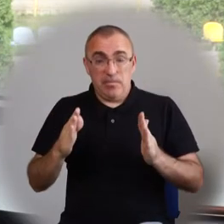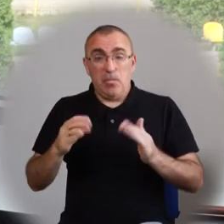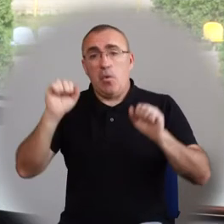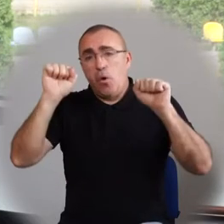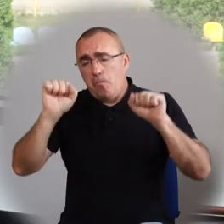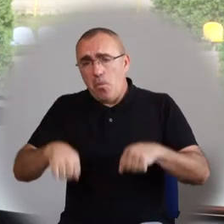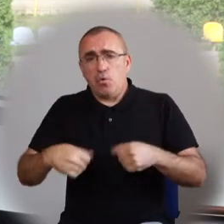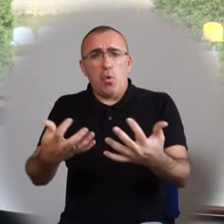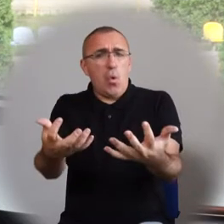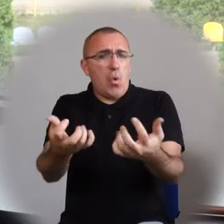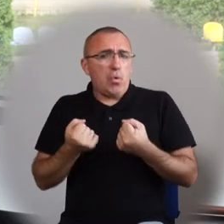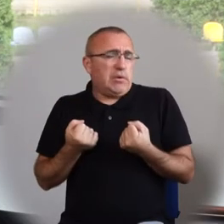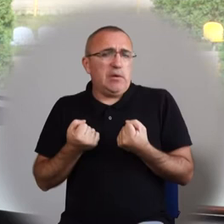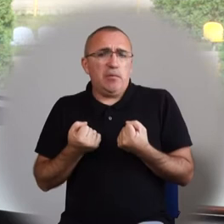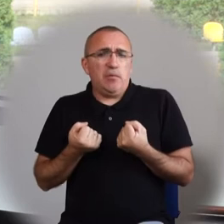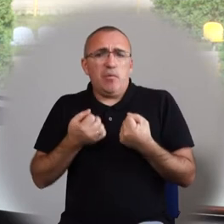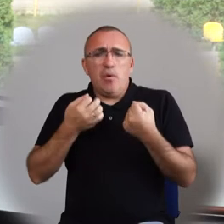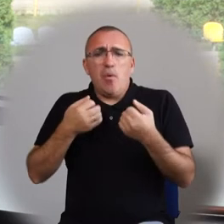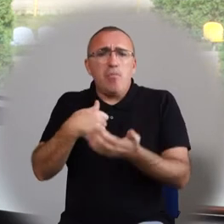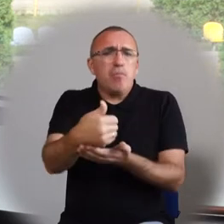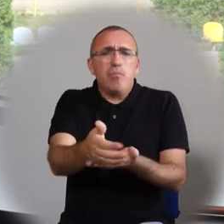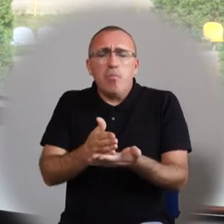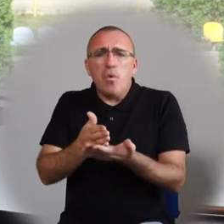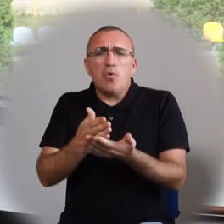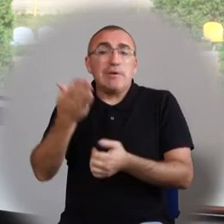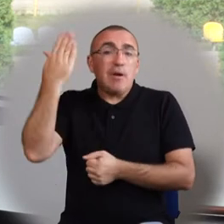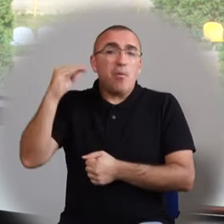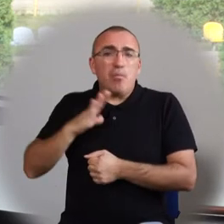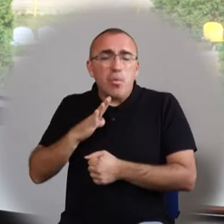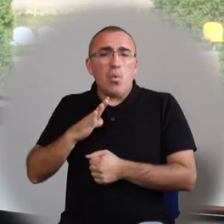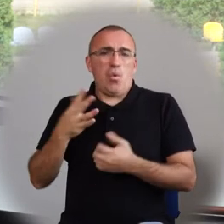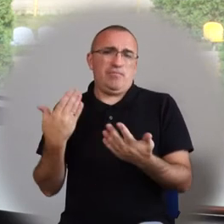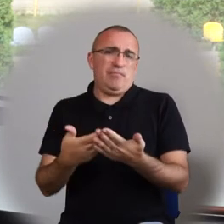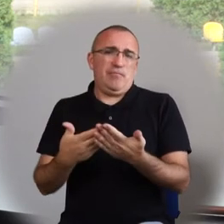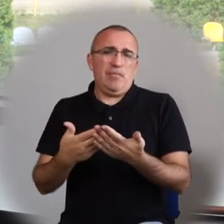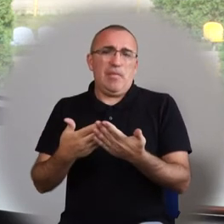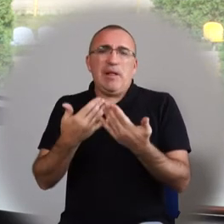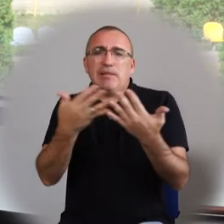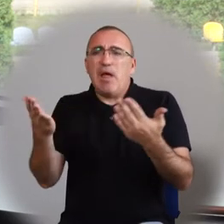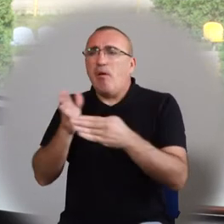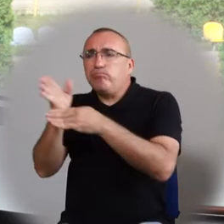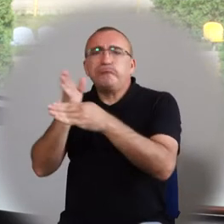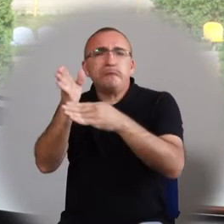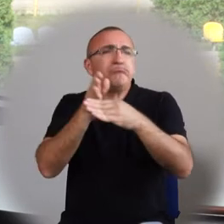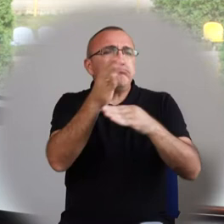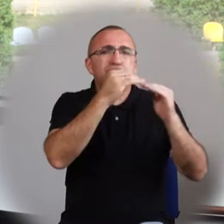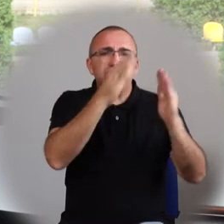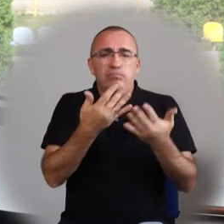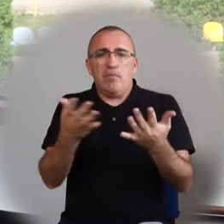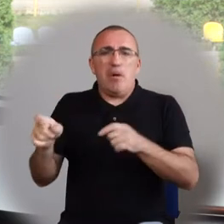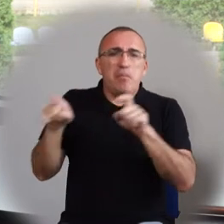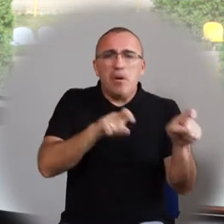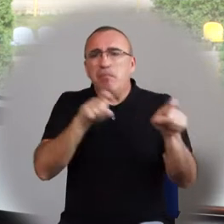в одне приміщення, можна отримати послуги, ті, що раніше треба було в декілька